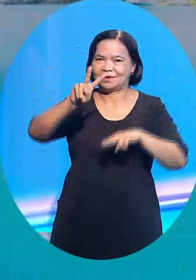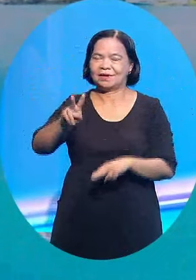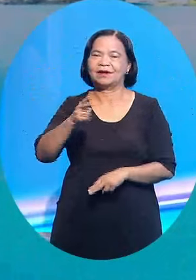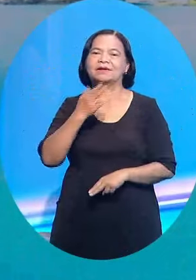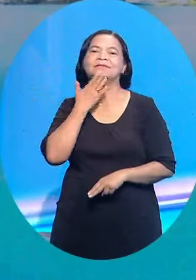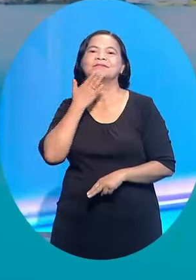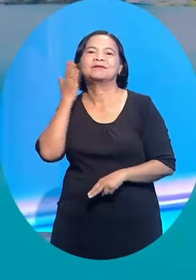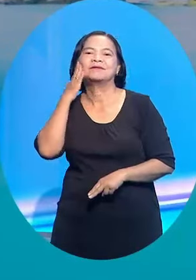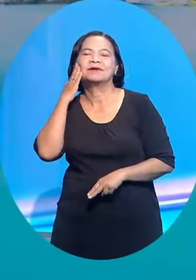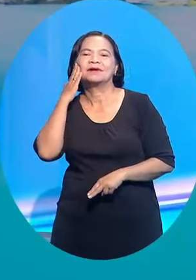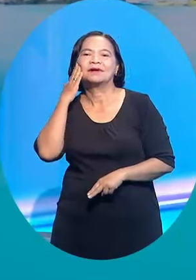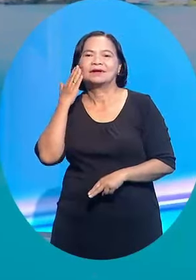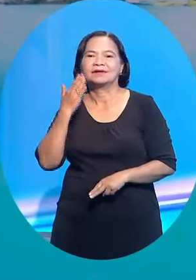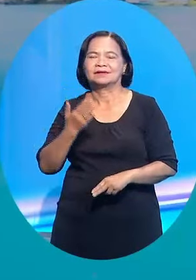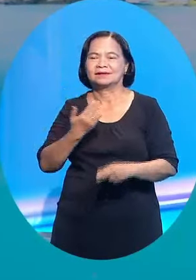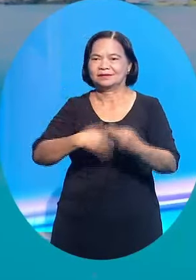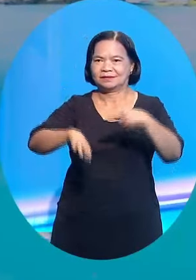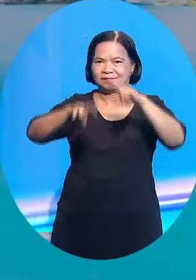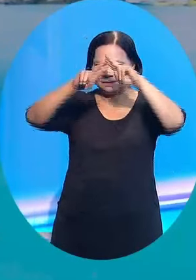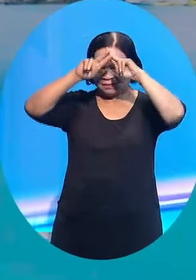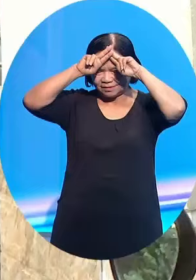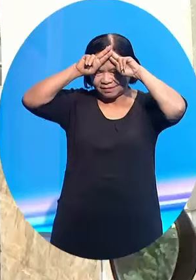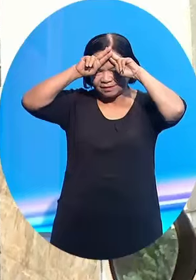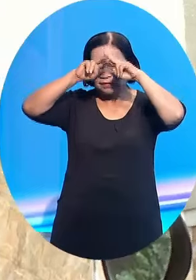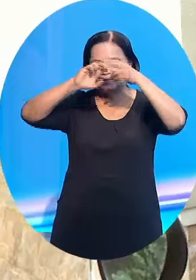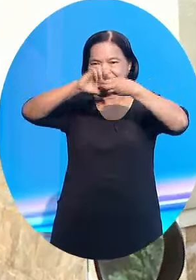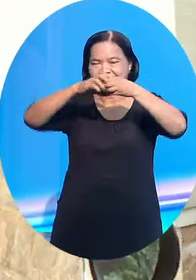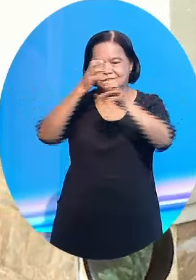em thì đang điều trị tại Bệnh viện Chấn Thương Chỉnh Hình.